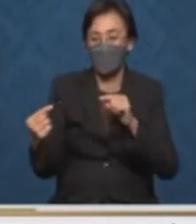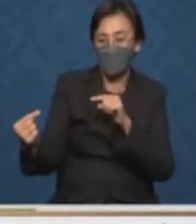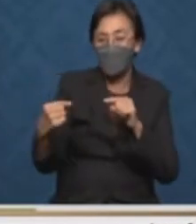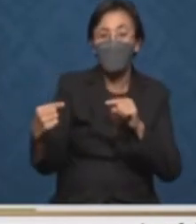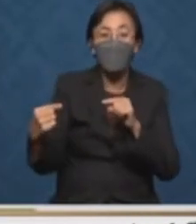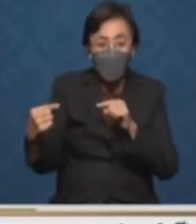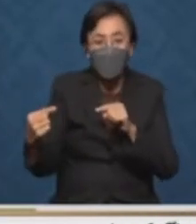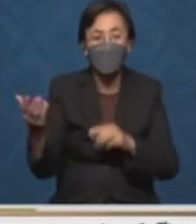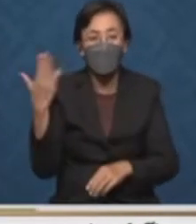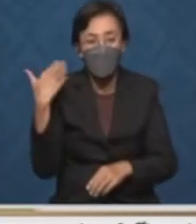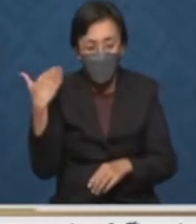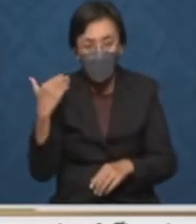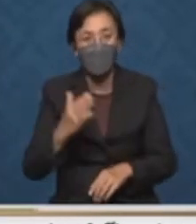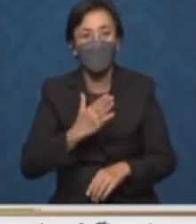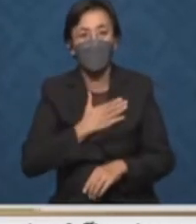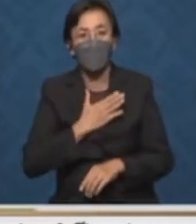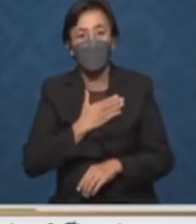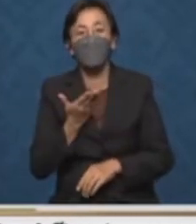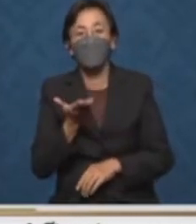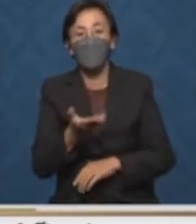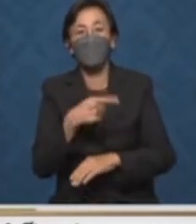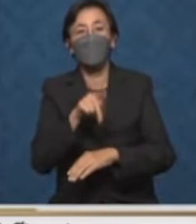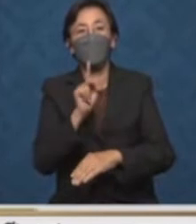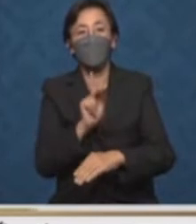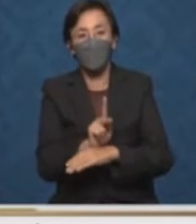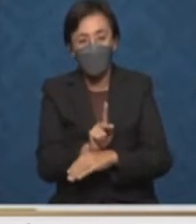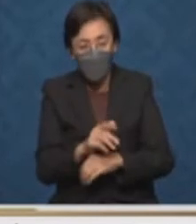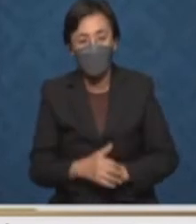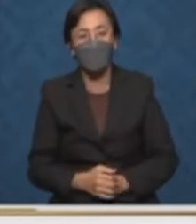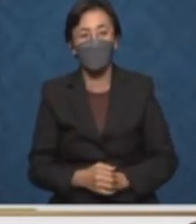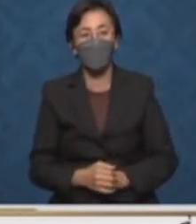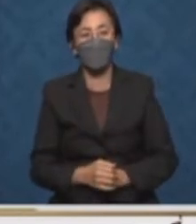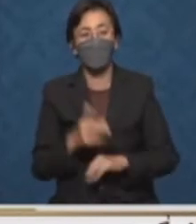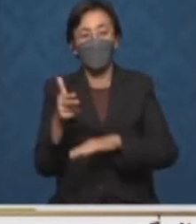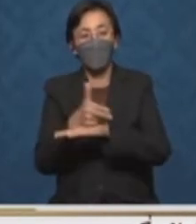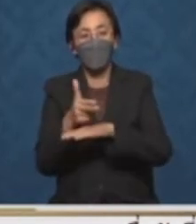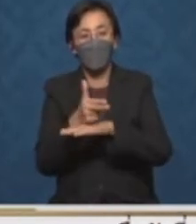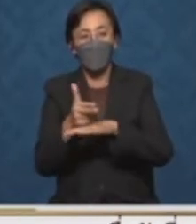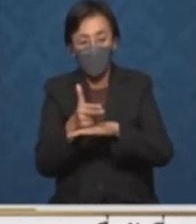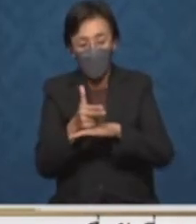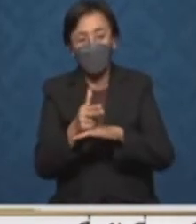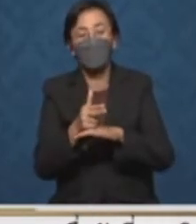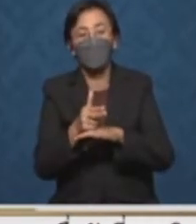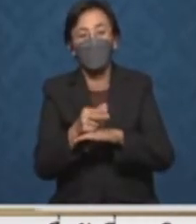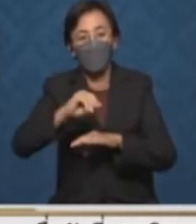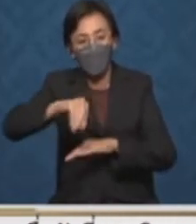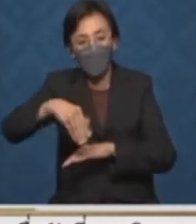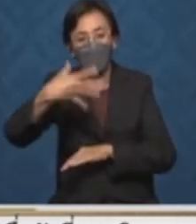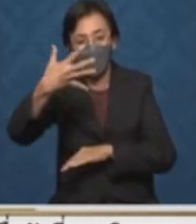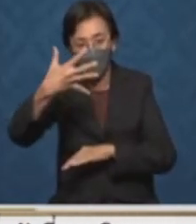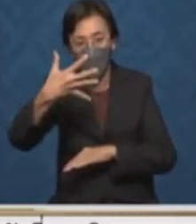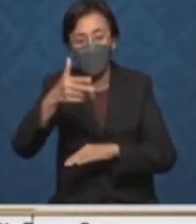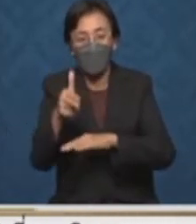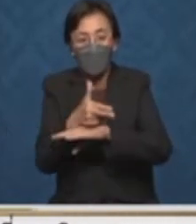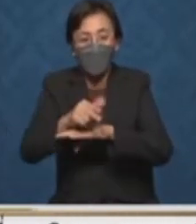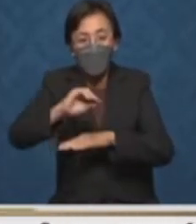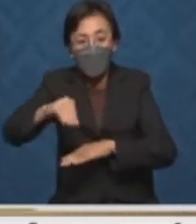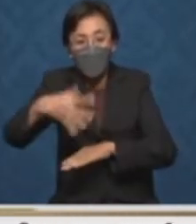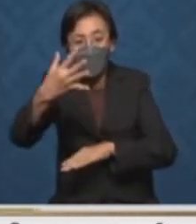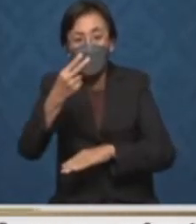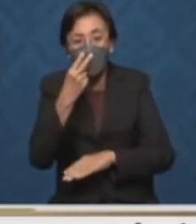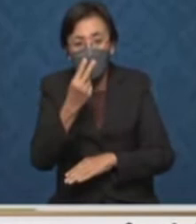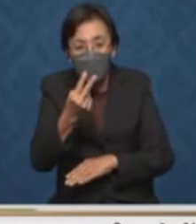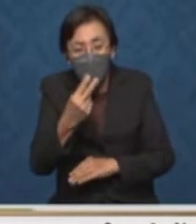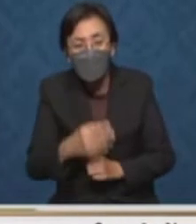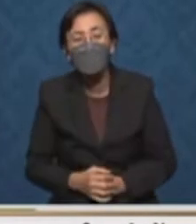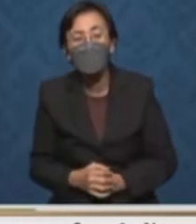อันนี้เนี่ยผมขออนุญาตท่านประธานนะครับได้เปิดคลิปนะครับแล้วก็ท่านประธานต้องสังเกตดูนะครับ